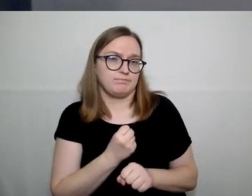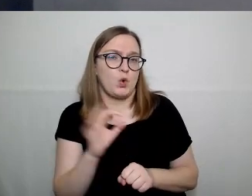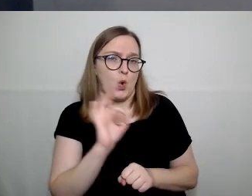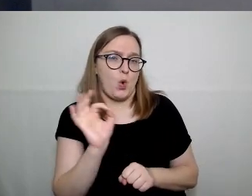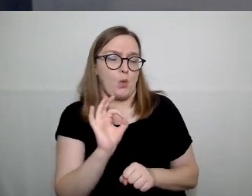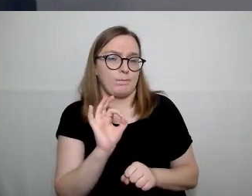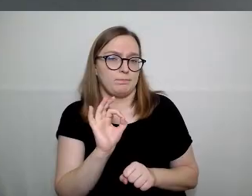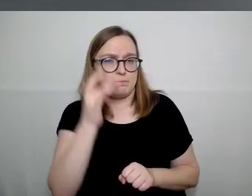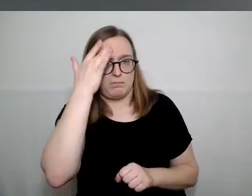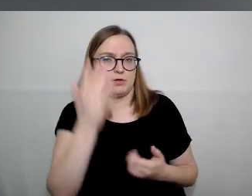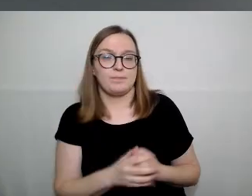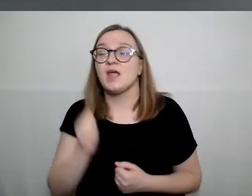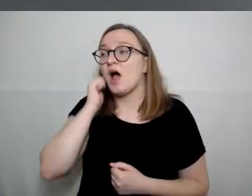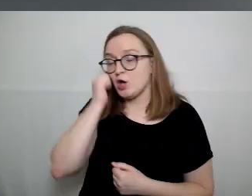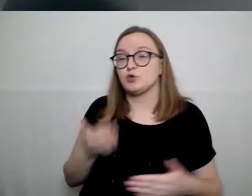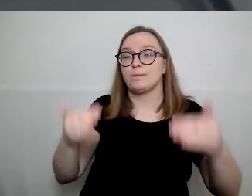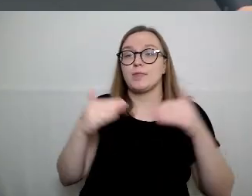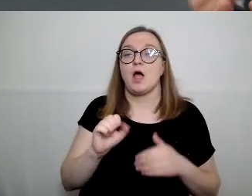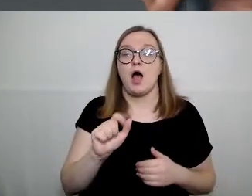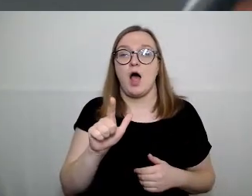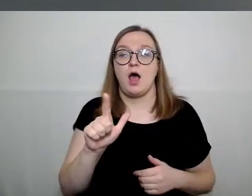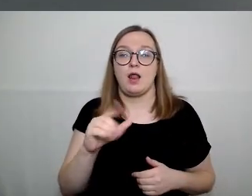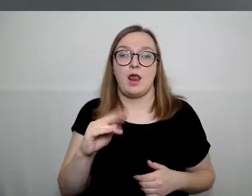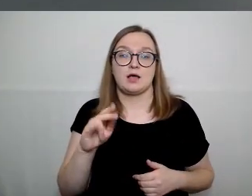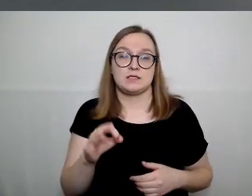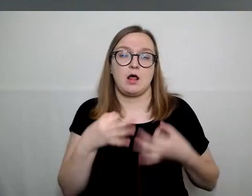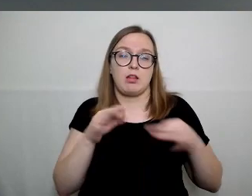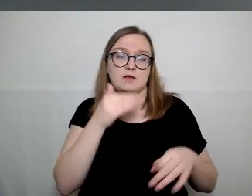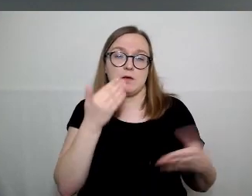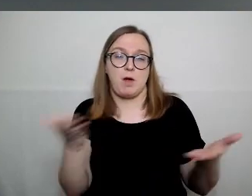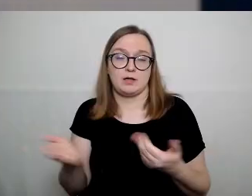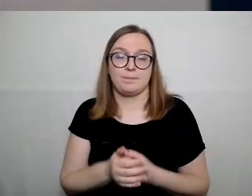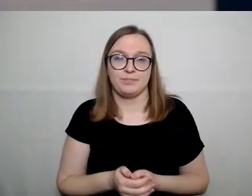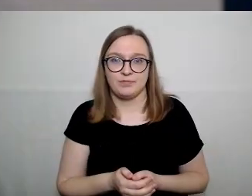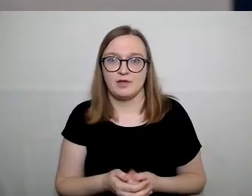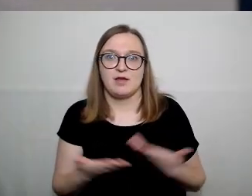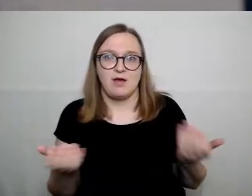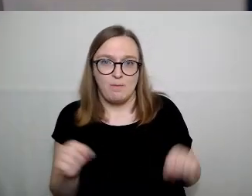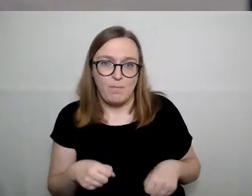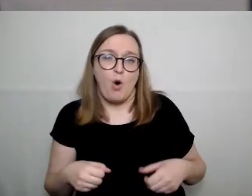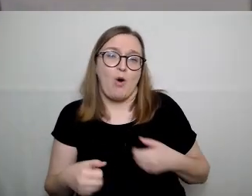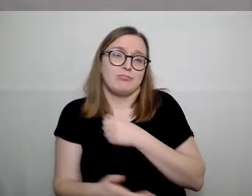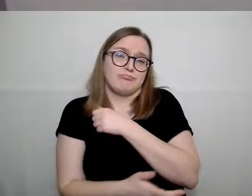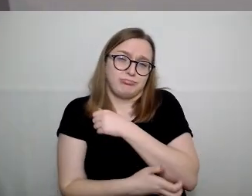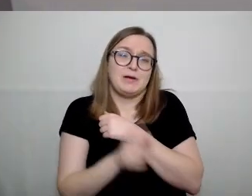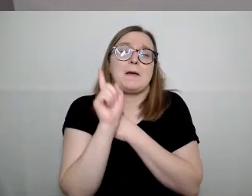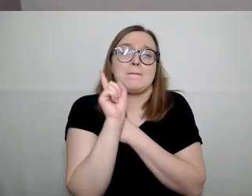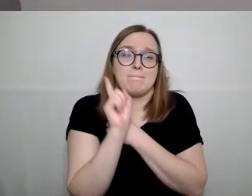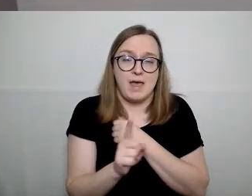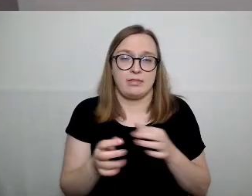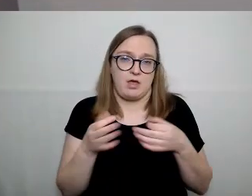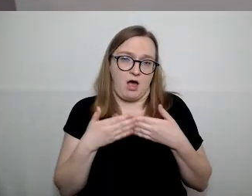reiktų pagalvoti. Dėkui, Mantas Aleksa, Laisvės partija. Būkim biedni, bet teisingai, iš tiesų situacija nėra gera,